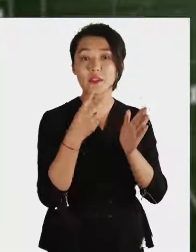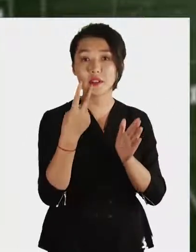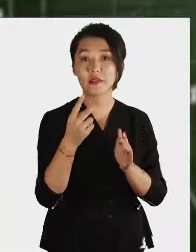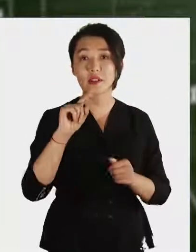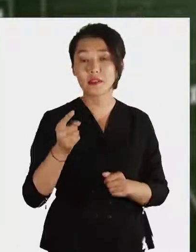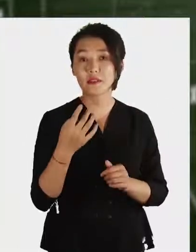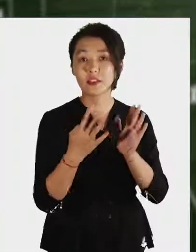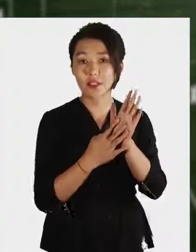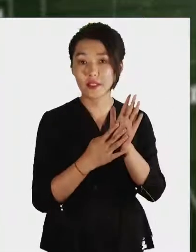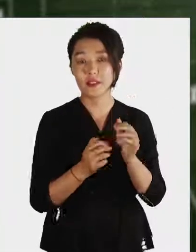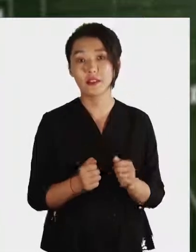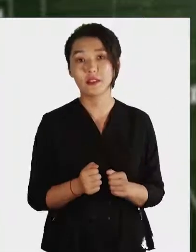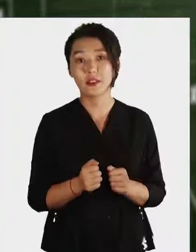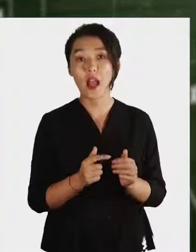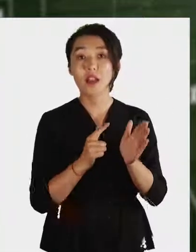72,9,